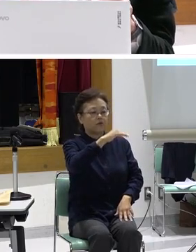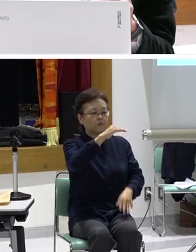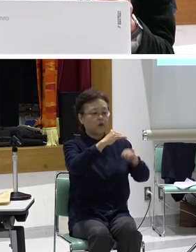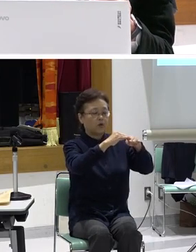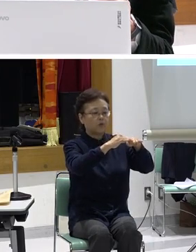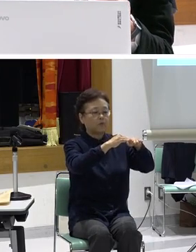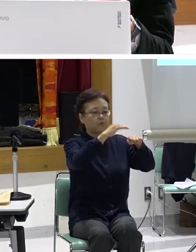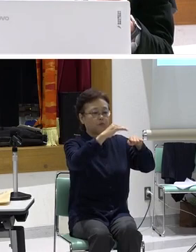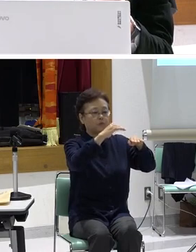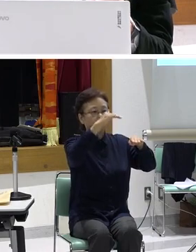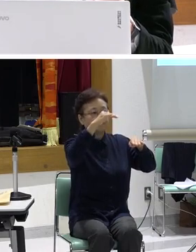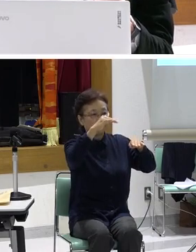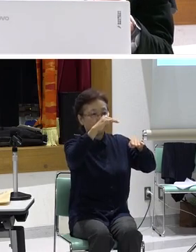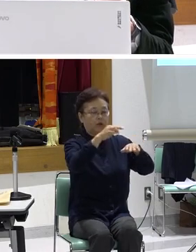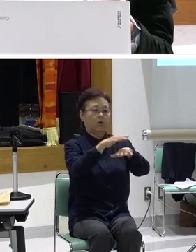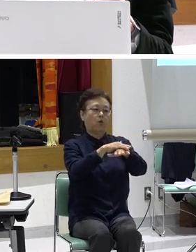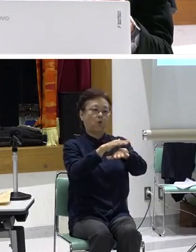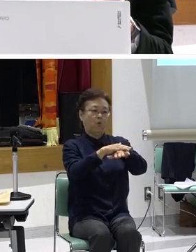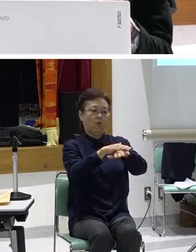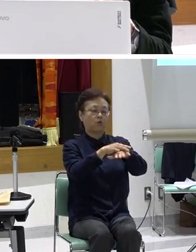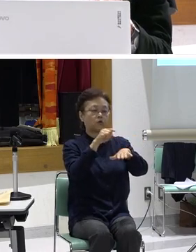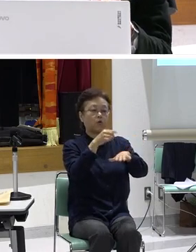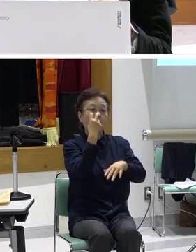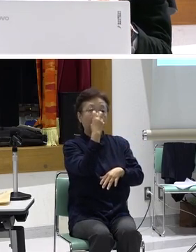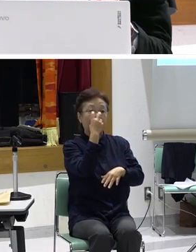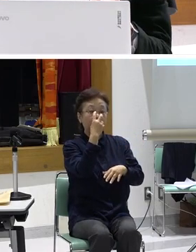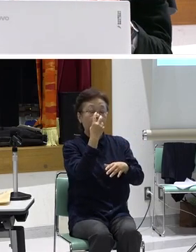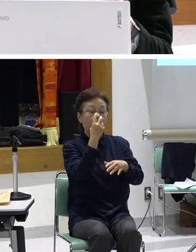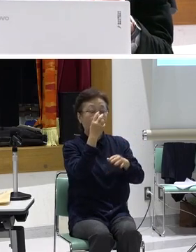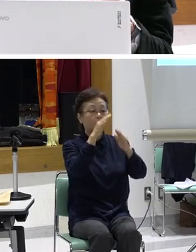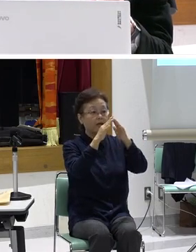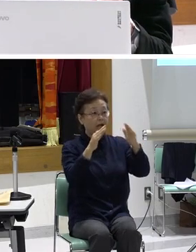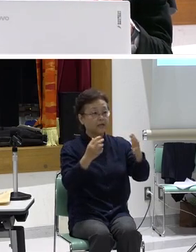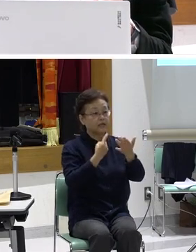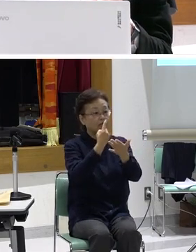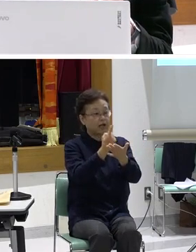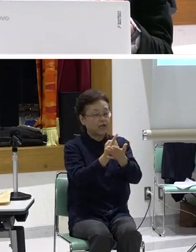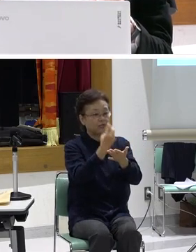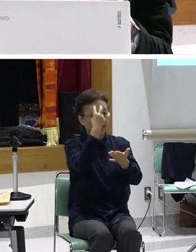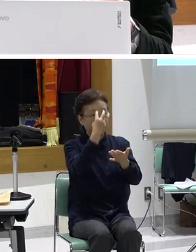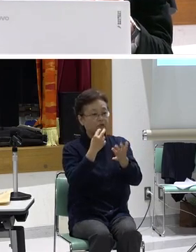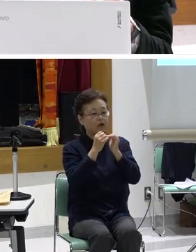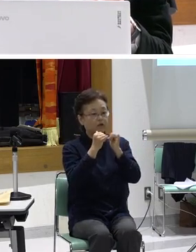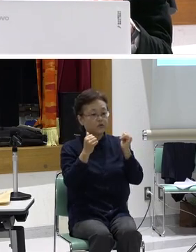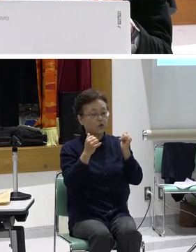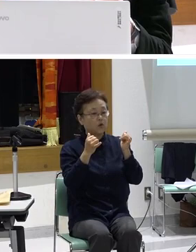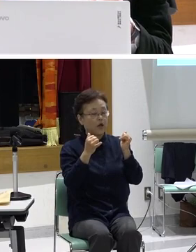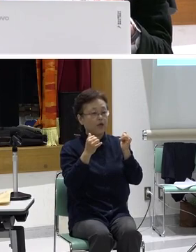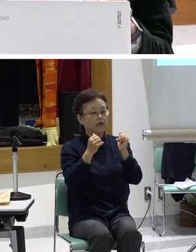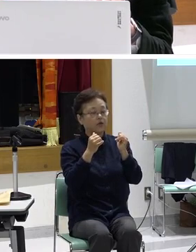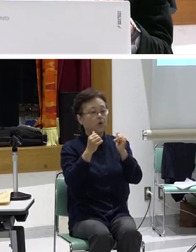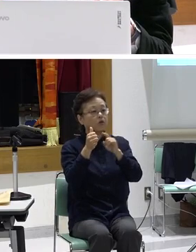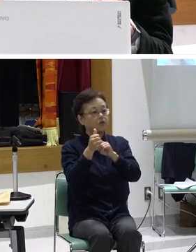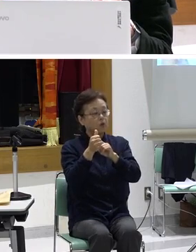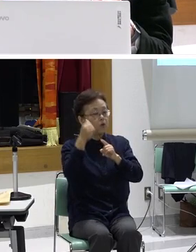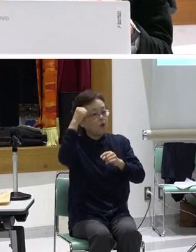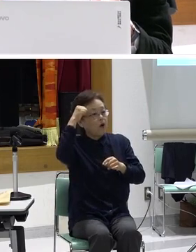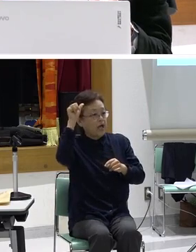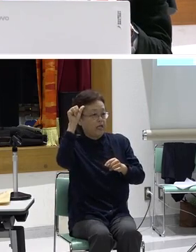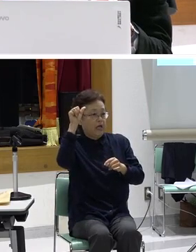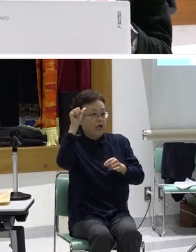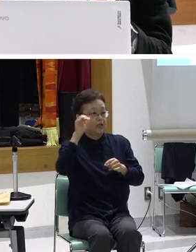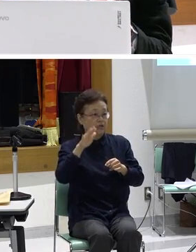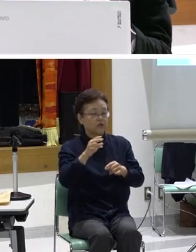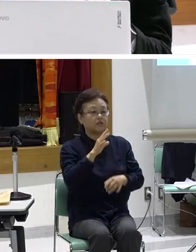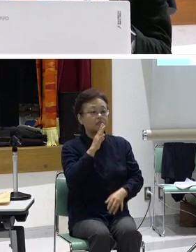ていく。これは実はその検証会に参加された視覚障害の方からのアイデアというか、実際に